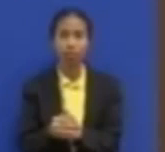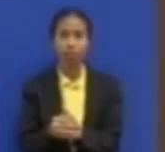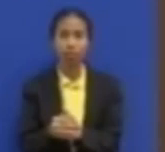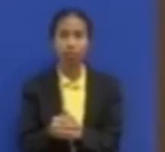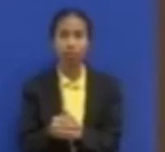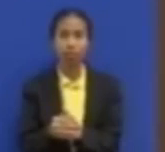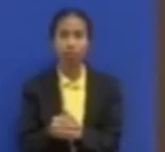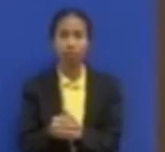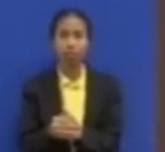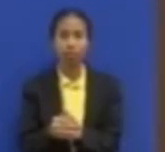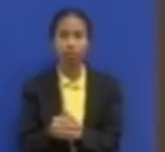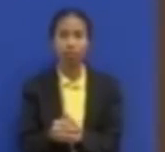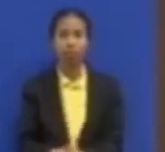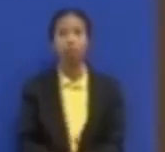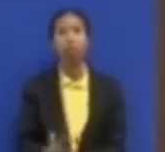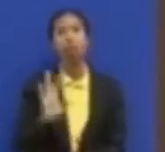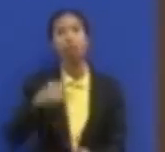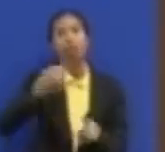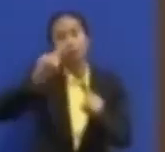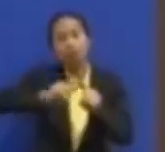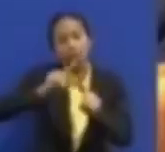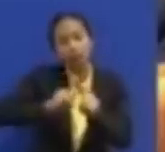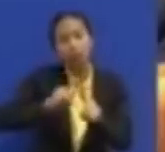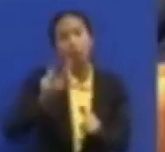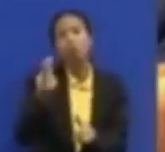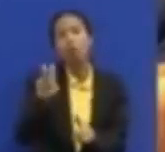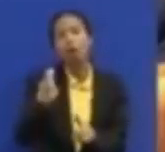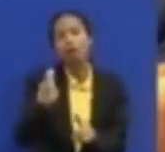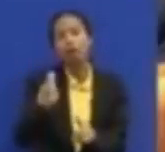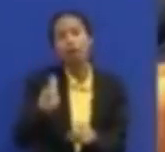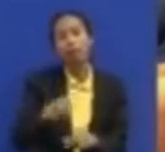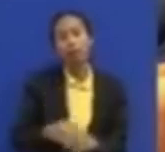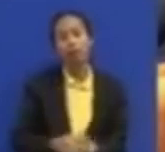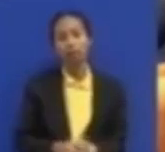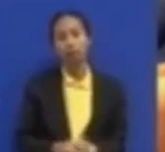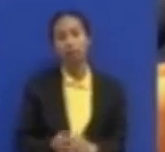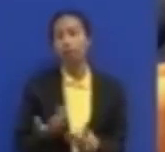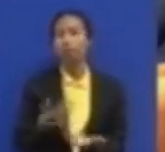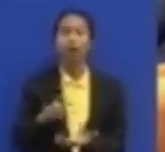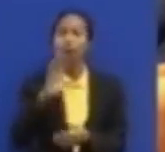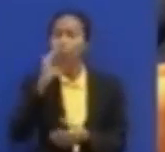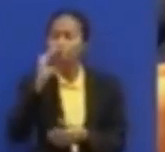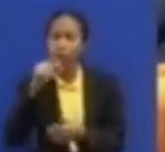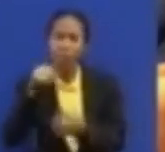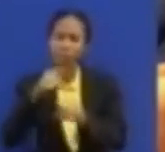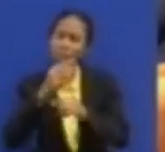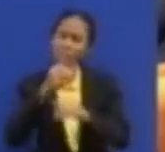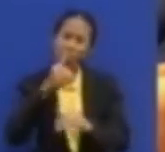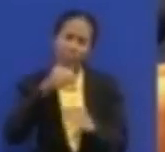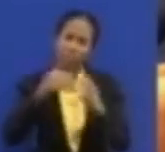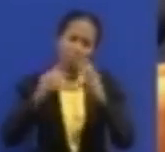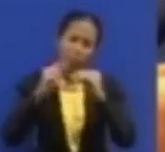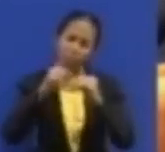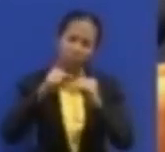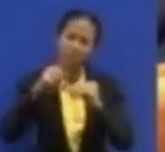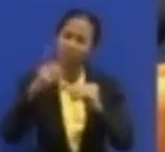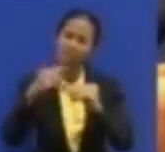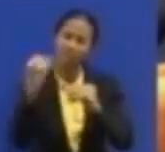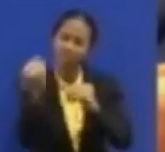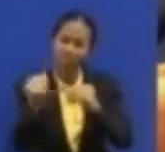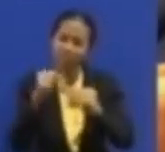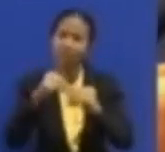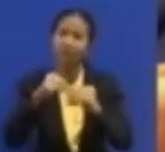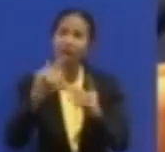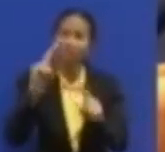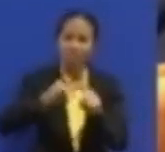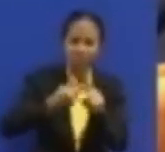ท่านประธานครับเช่ากันเดือนเท่าไหร่ครับเนี่ยไม้มันก็ยังไม่ค่อยเป็นใจเลยมันต้องพิจารณา